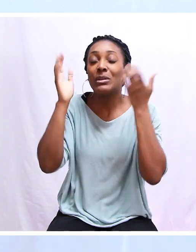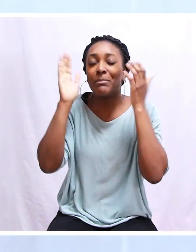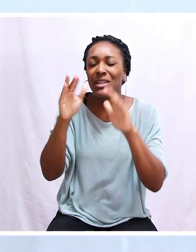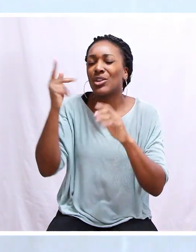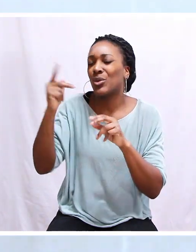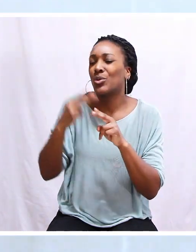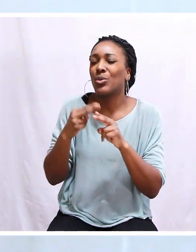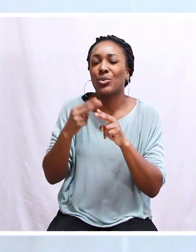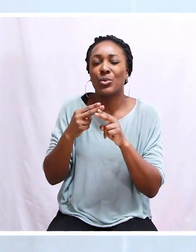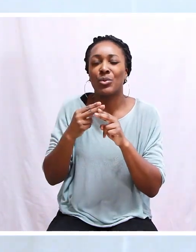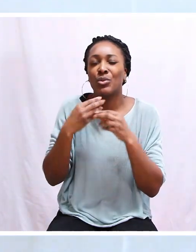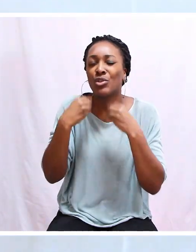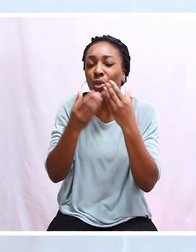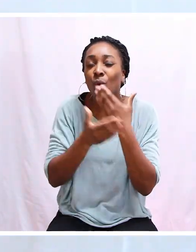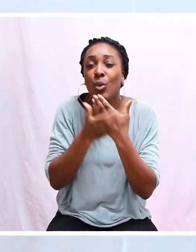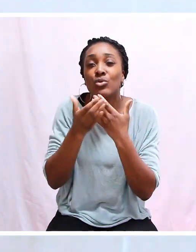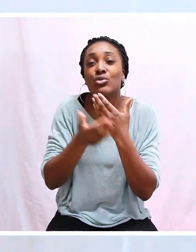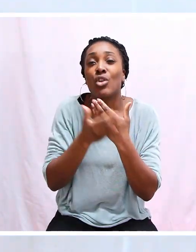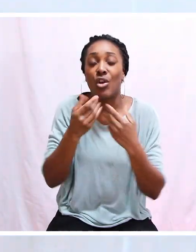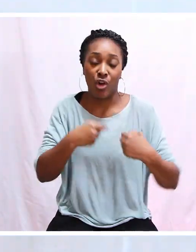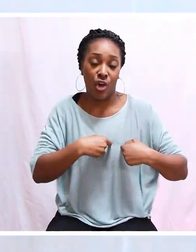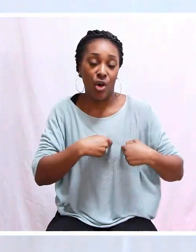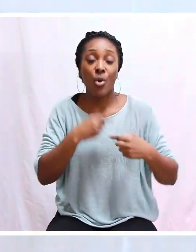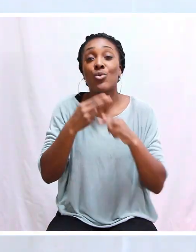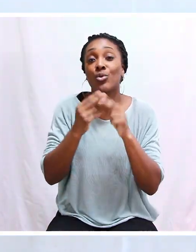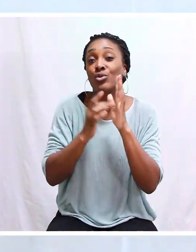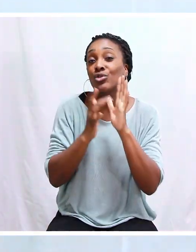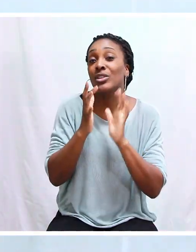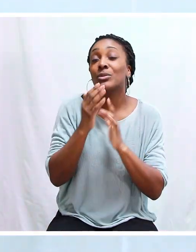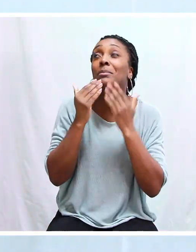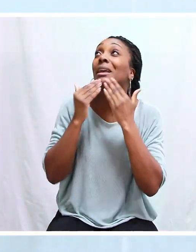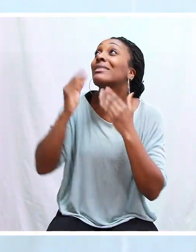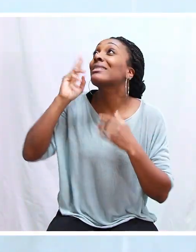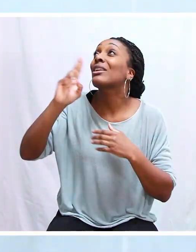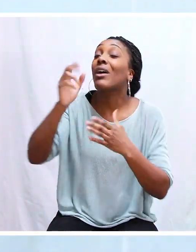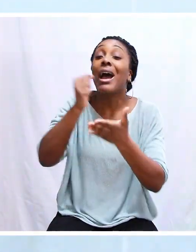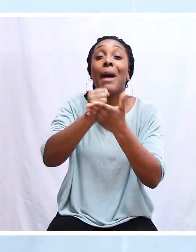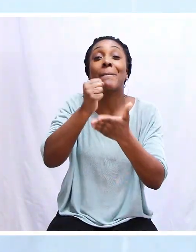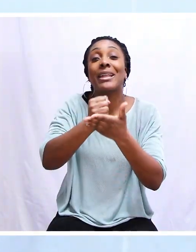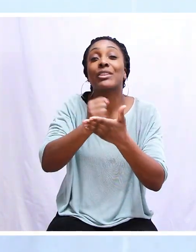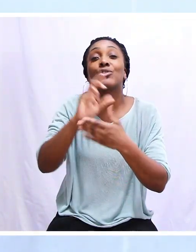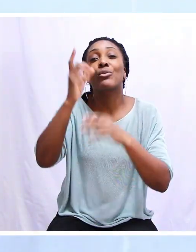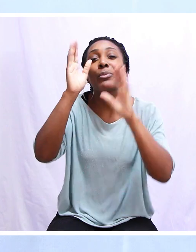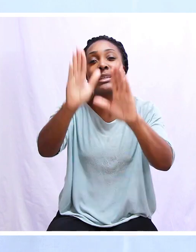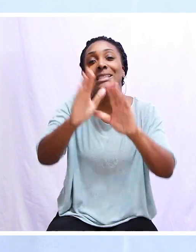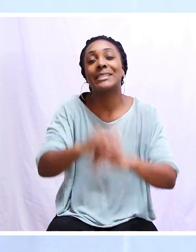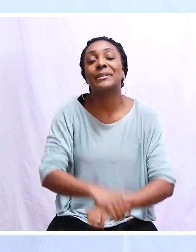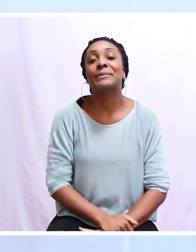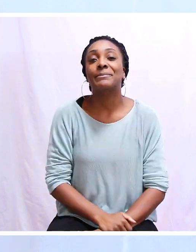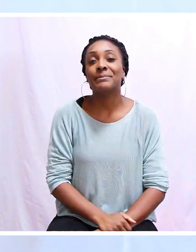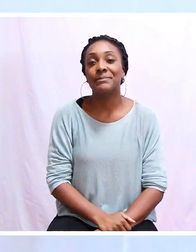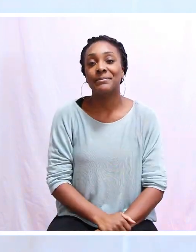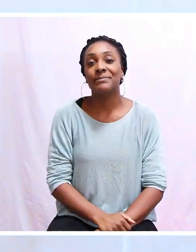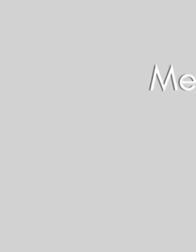nom et je prie pour la consolation des cœurs dans le nom de Jésus. Merci, Seigneur. Amen. Que Dieu vous bénisse.